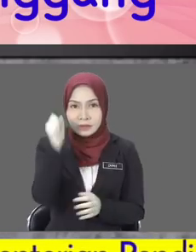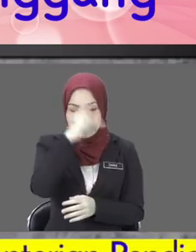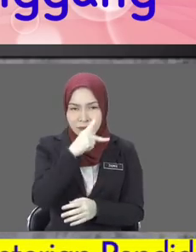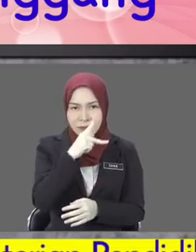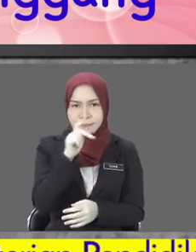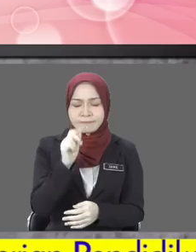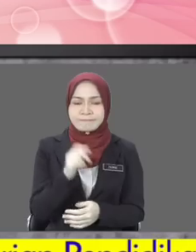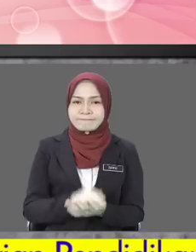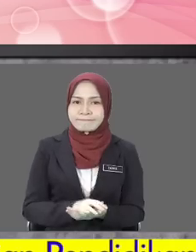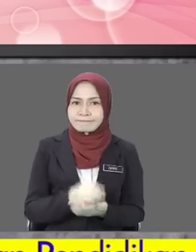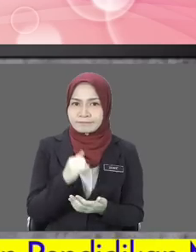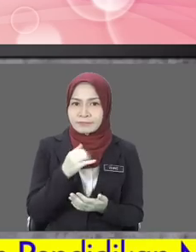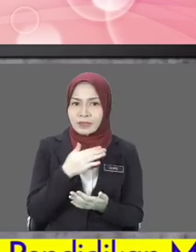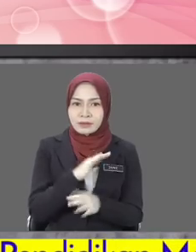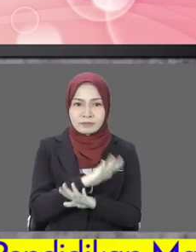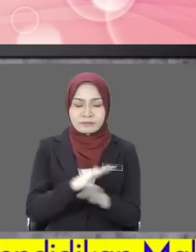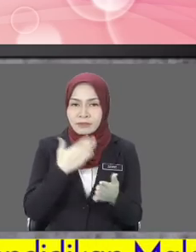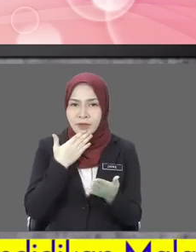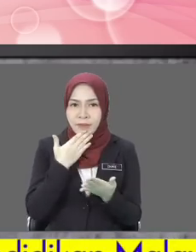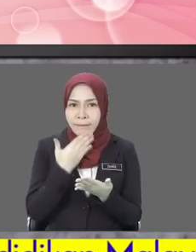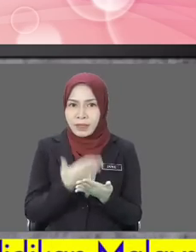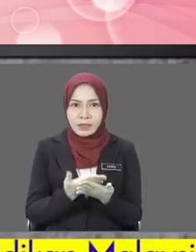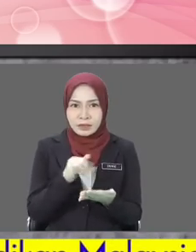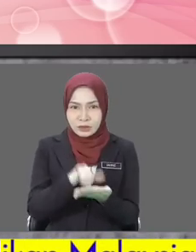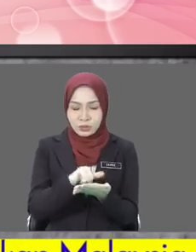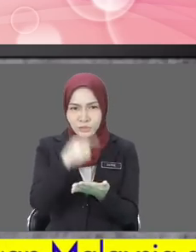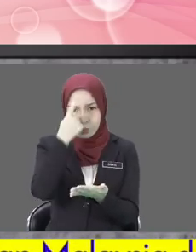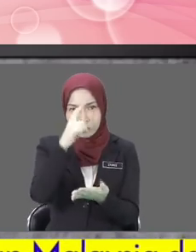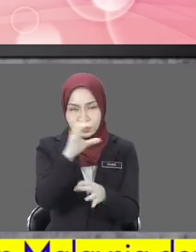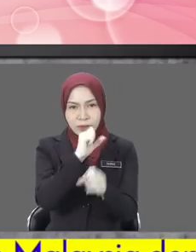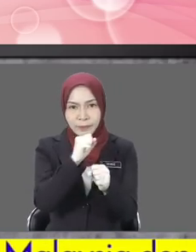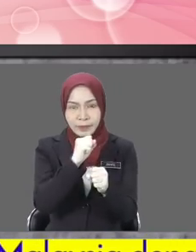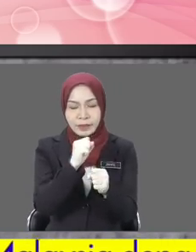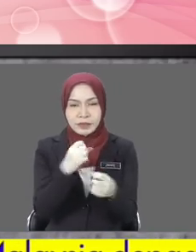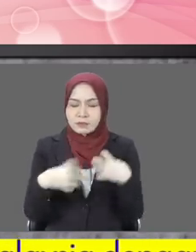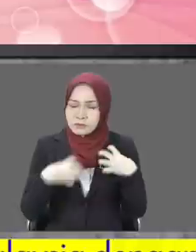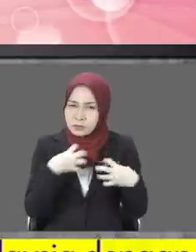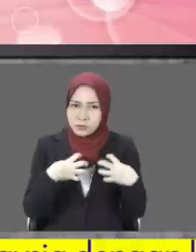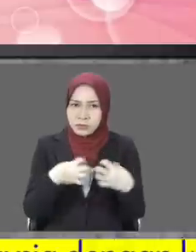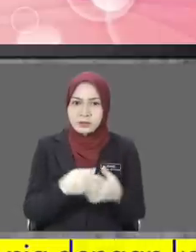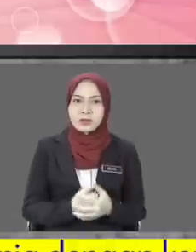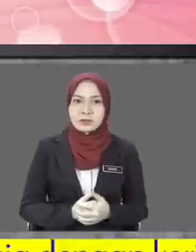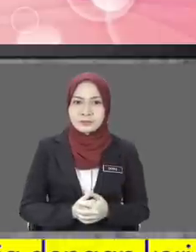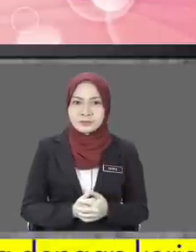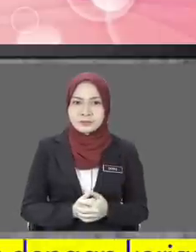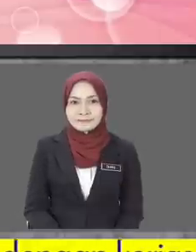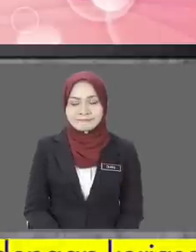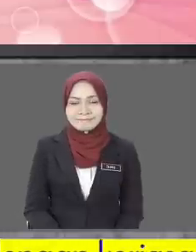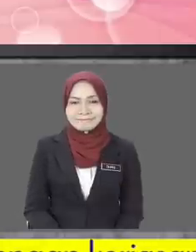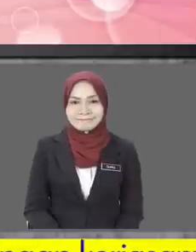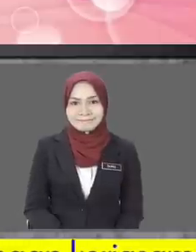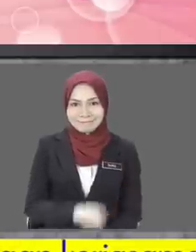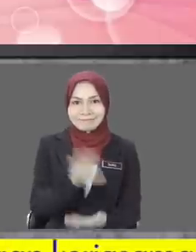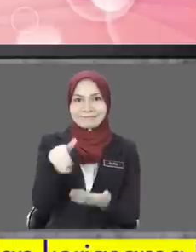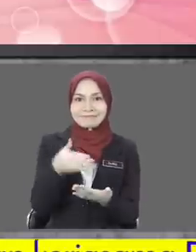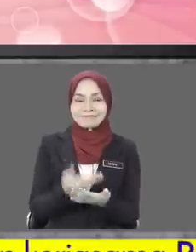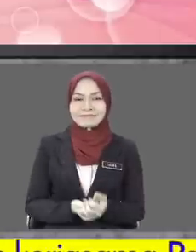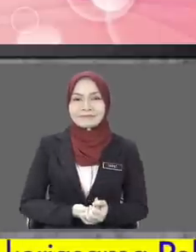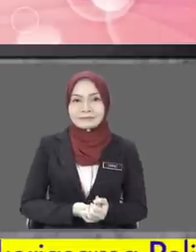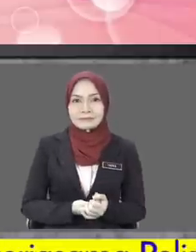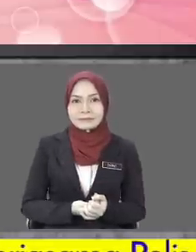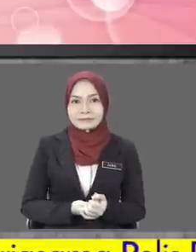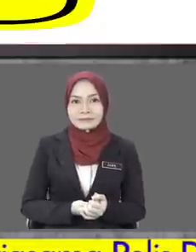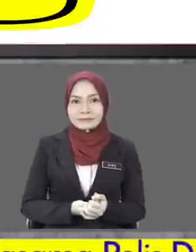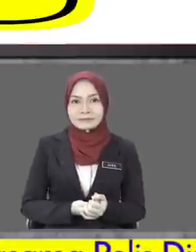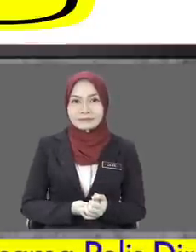tujuan untuk dapatkan keseruan dan ganjaran semata-mata hadirin sekalian menurut